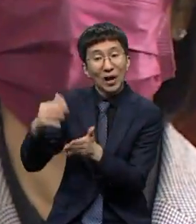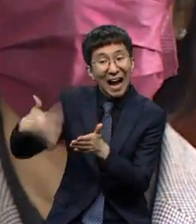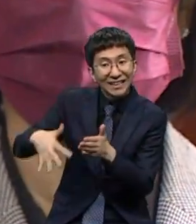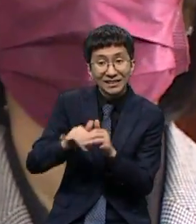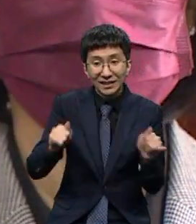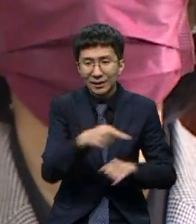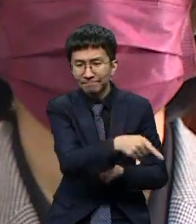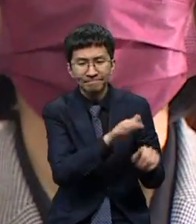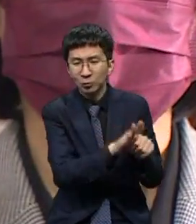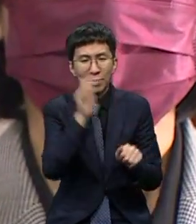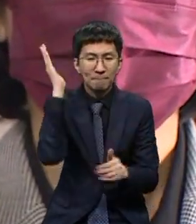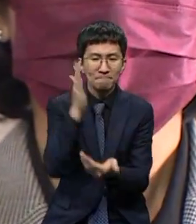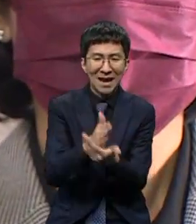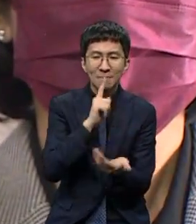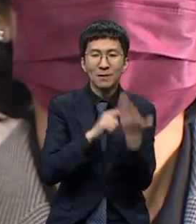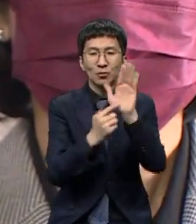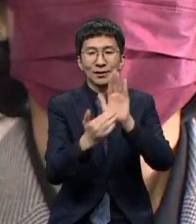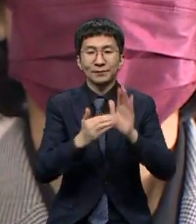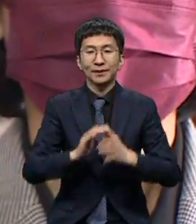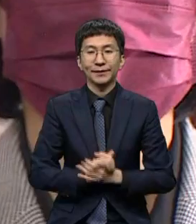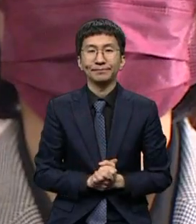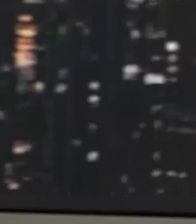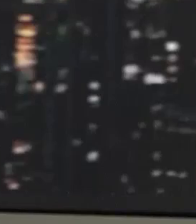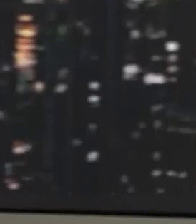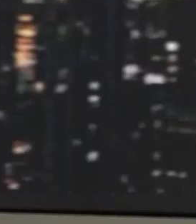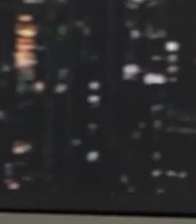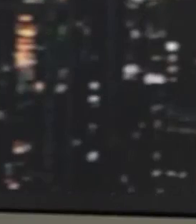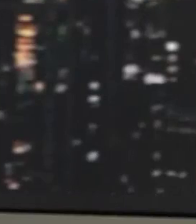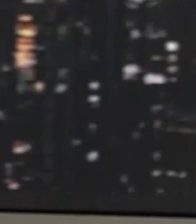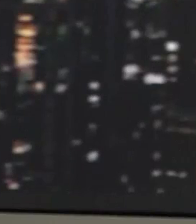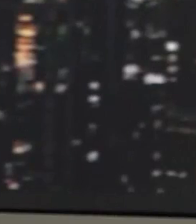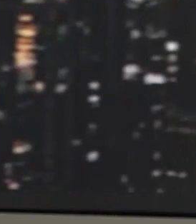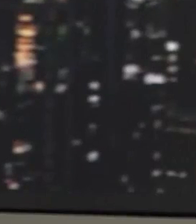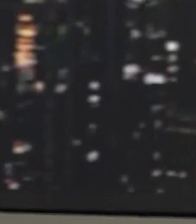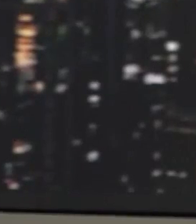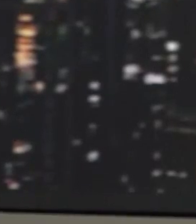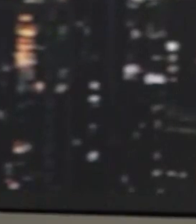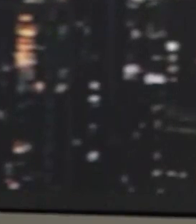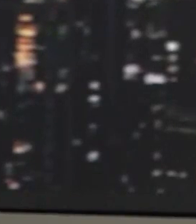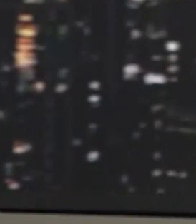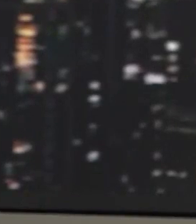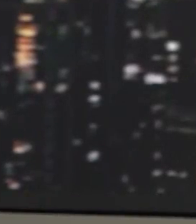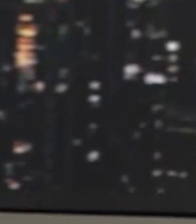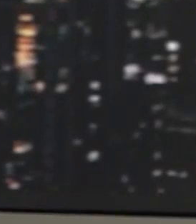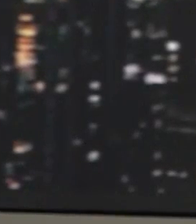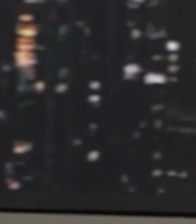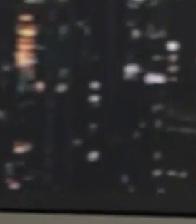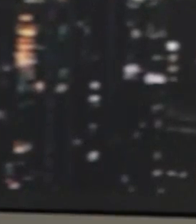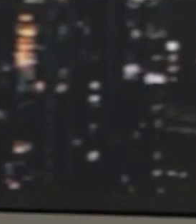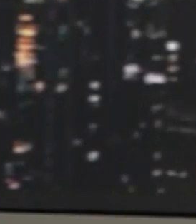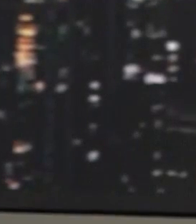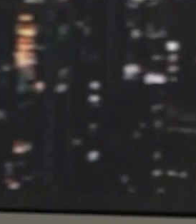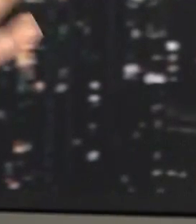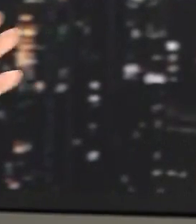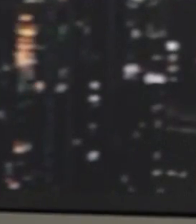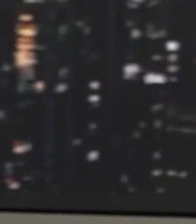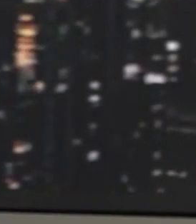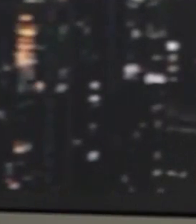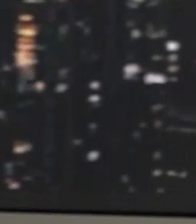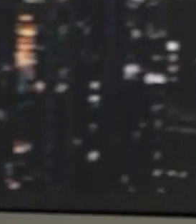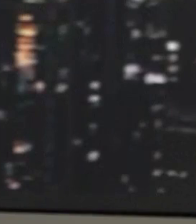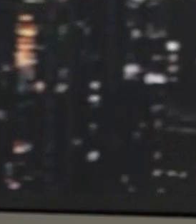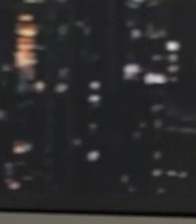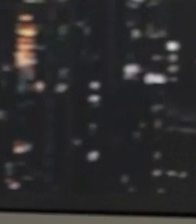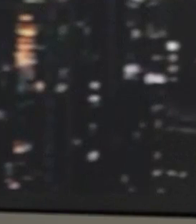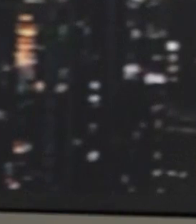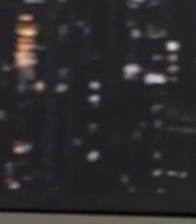압박했습니다. SBS 이현영입니다. 네, 안녕하십니까. 김현우입니다. 더 많은 뉴스와 라이브 이벤트를 보고 싶으시면 화면